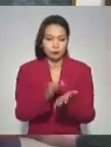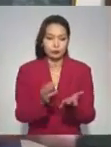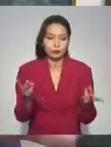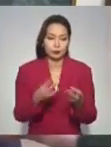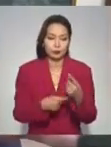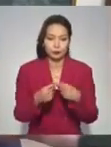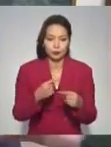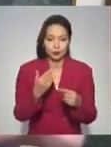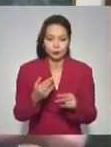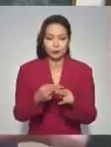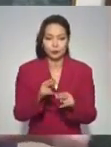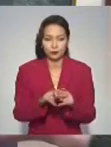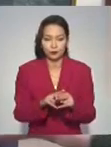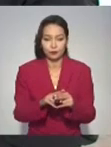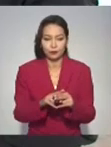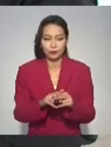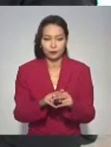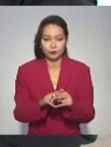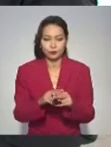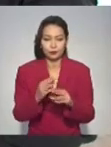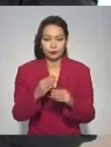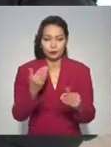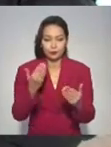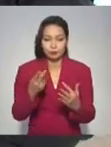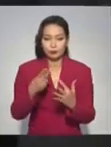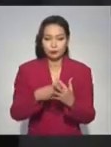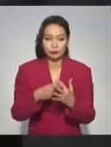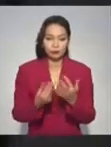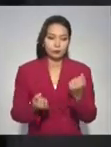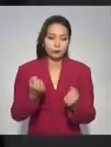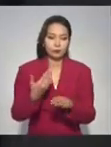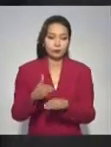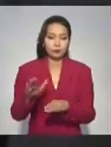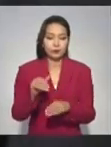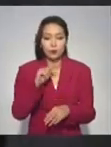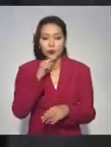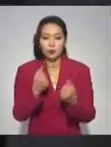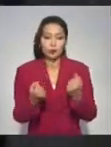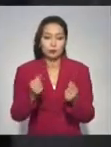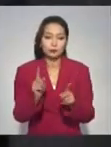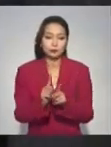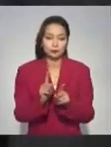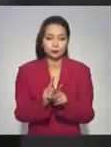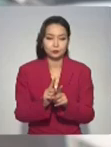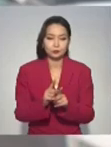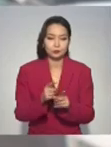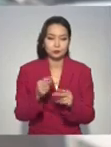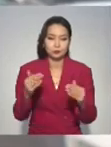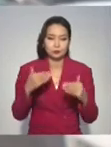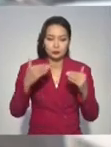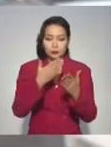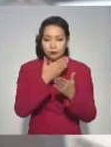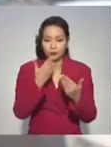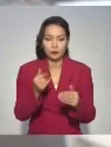Яғни олар приоритетті түрде, басым түрде бола ма? Сарапшылар жеңілдетілген несие көліктің нарықтағы бағасына әсер етіп жатқан жоқ дейді. Оған